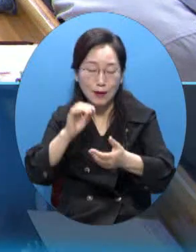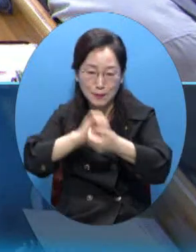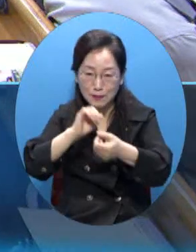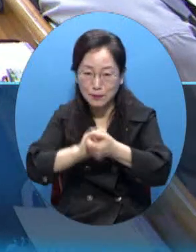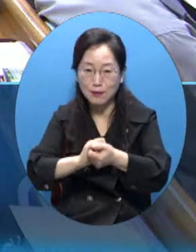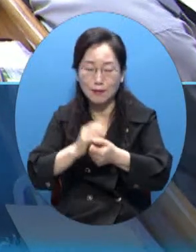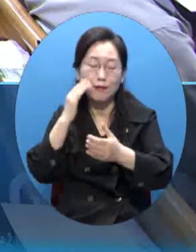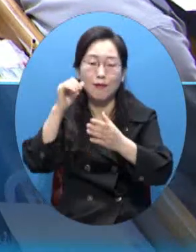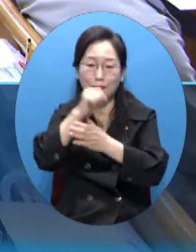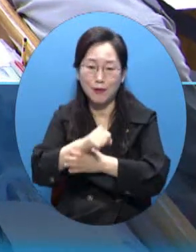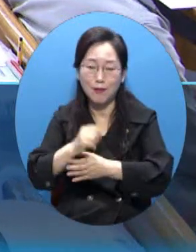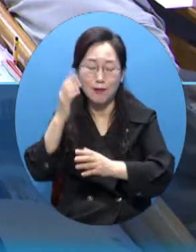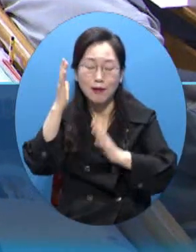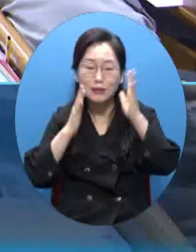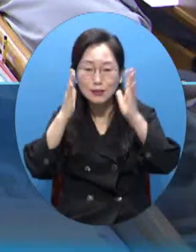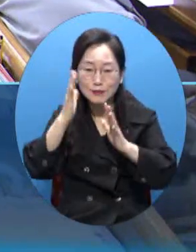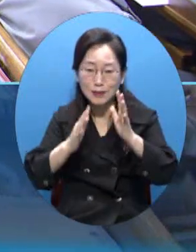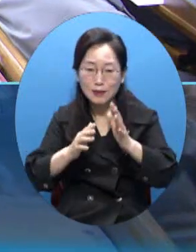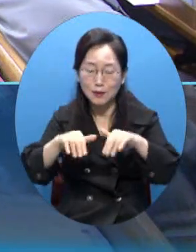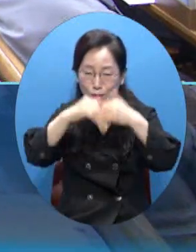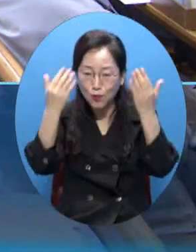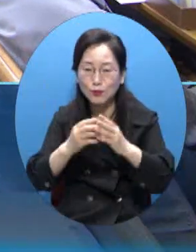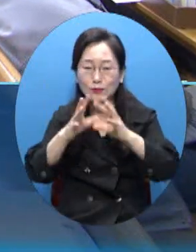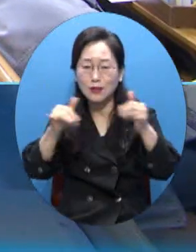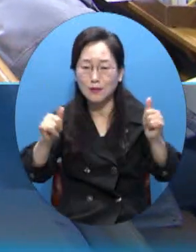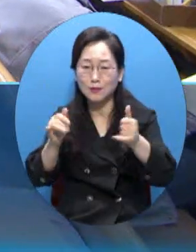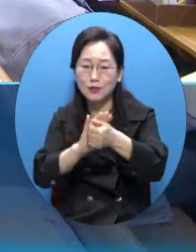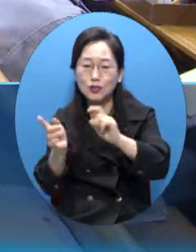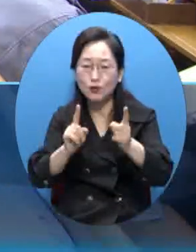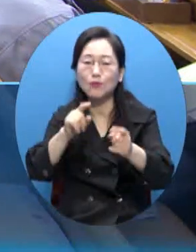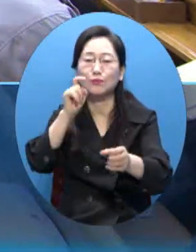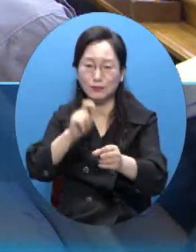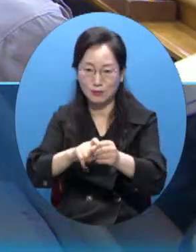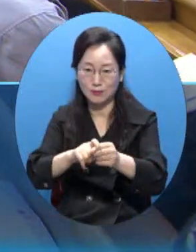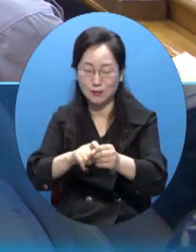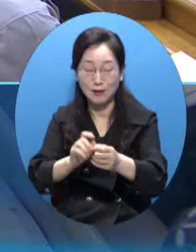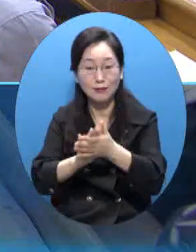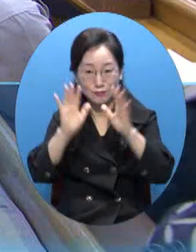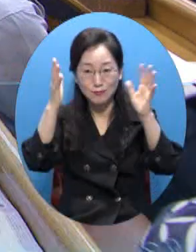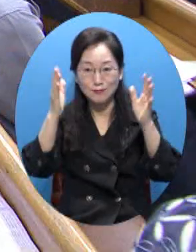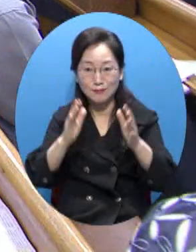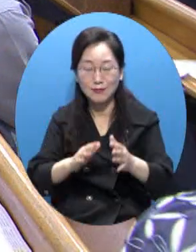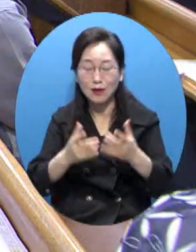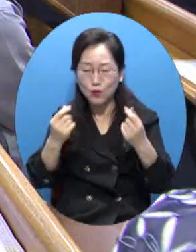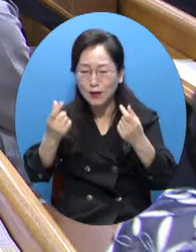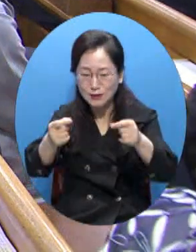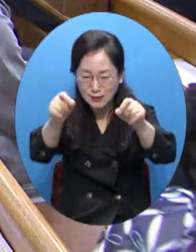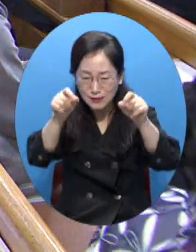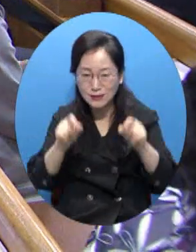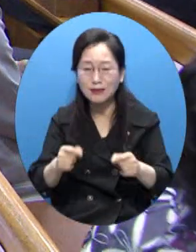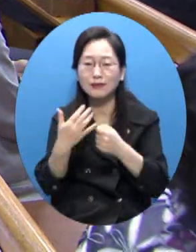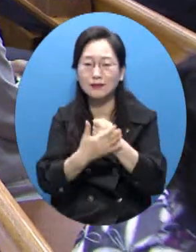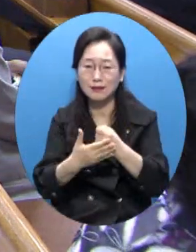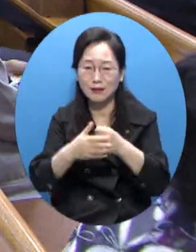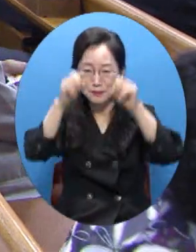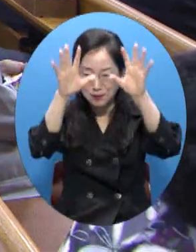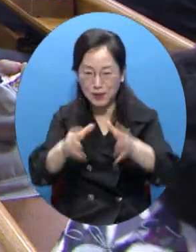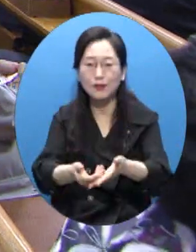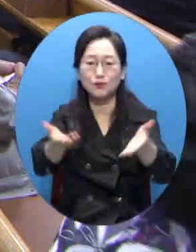잎사귀들은 만국을 치료하기 위하여 있더라. 할렐루야. 이 같은 은혜가 우리 모두에게 임하게 될